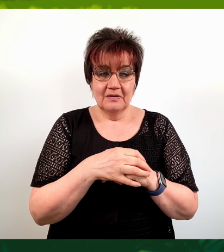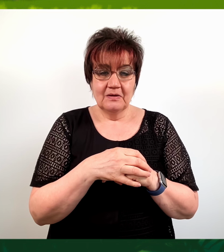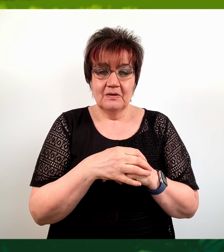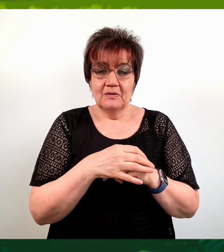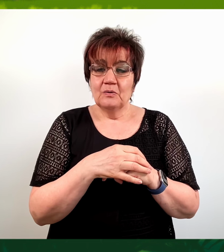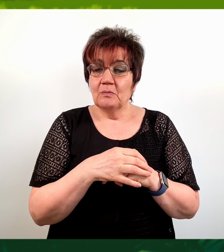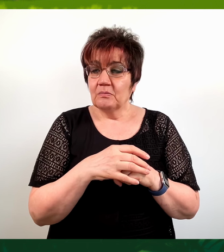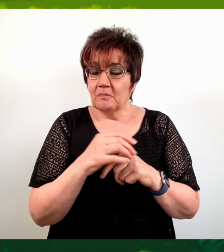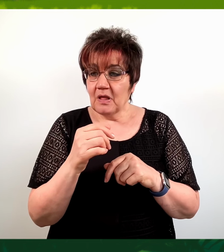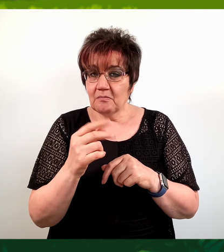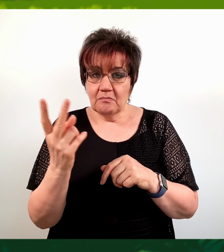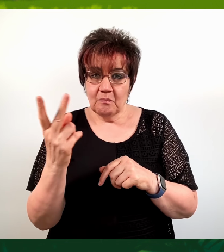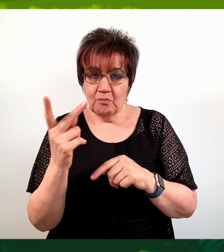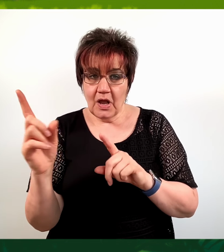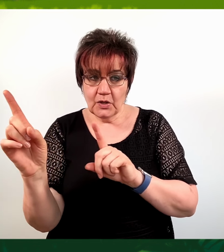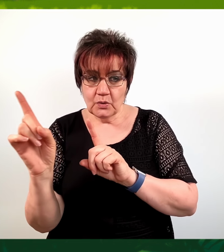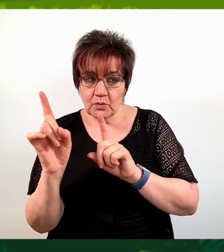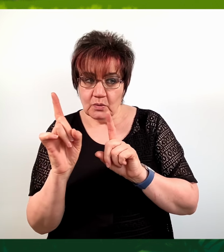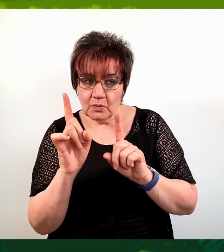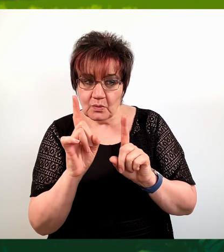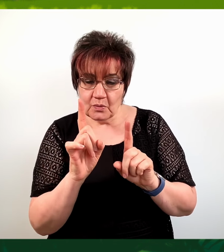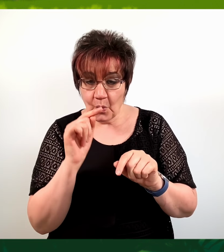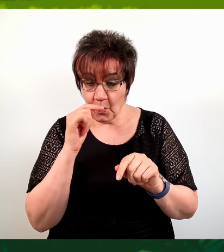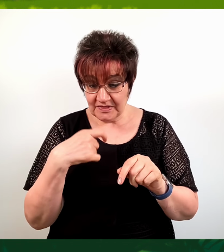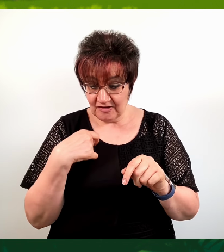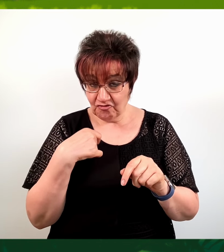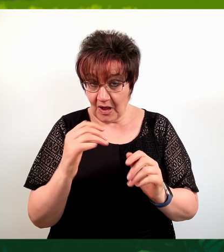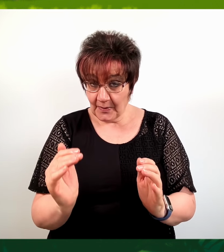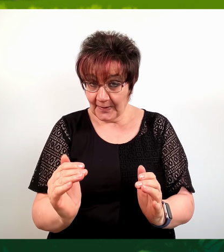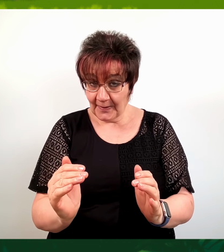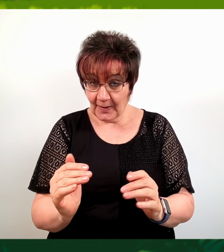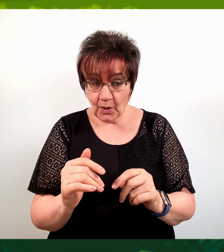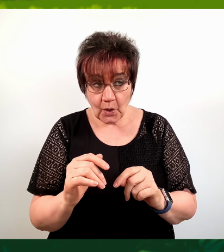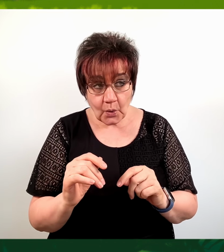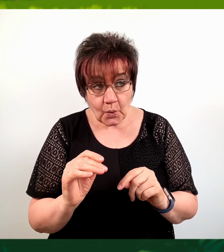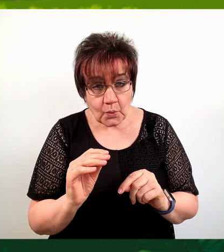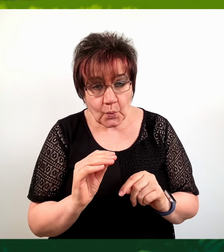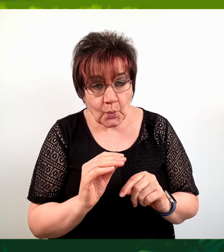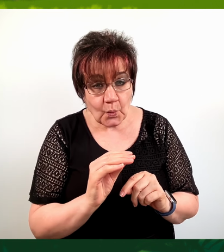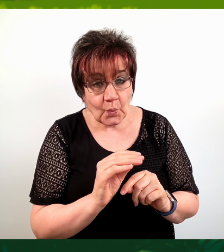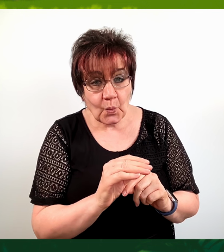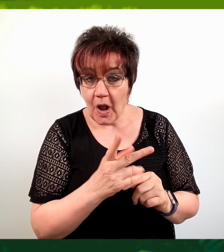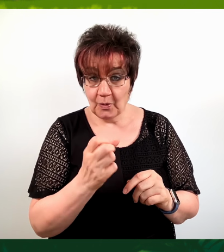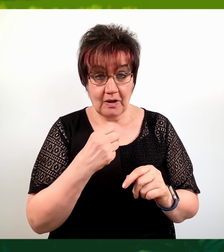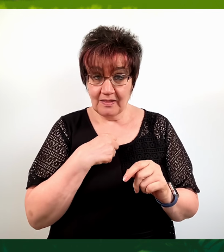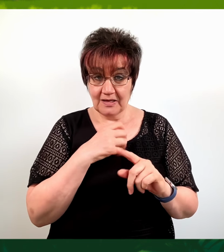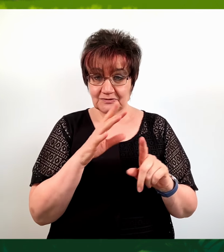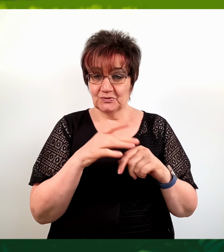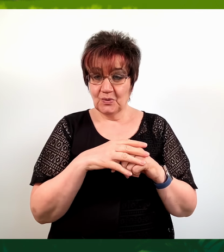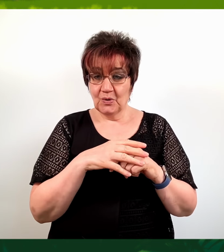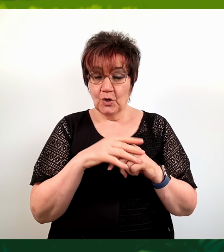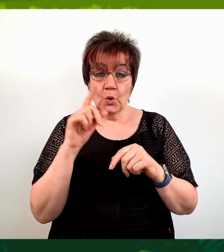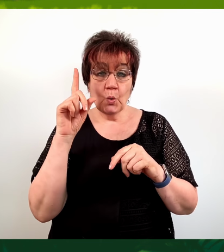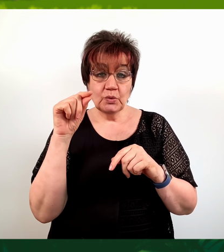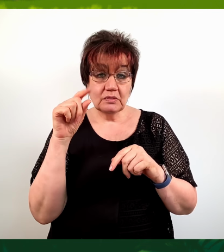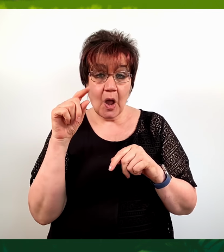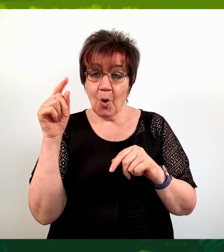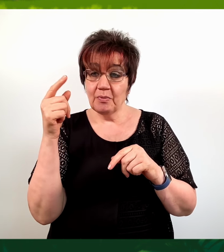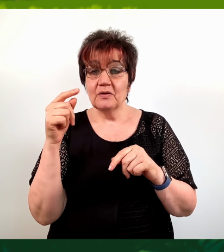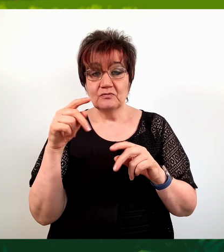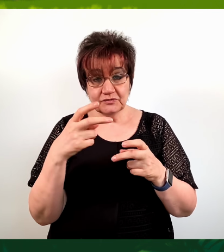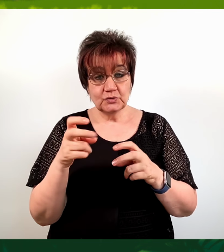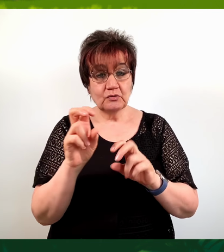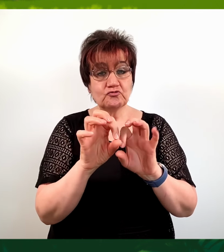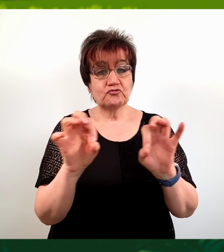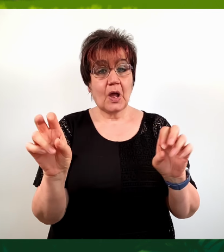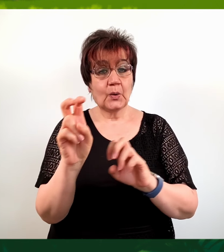näherten sich die beiden den Bären und auch das kleine Schäfchen hatte keine Angst mehr und die Taube setzte sich wieder